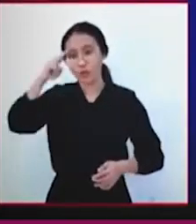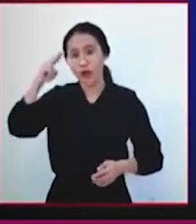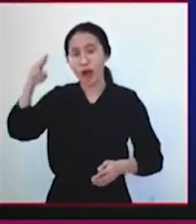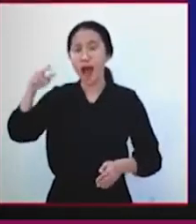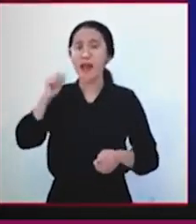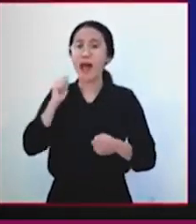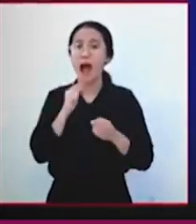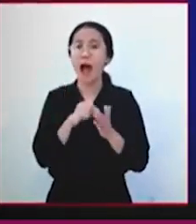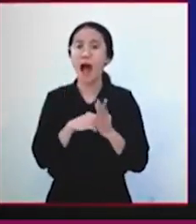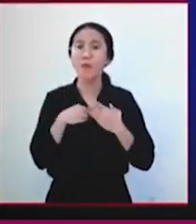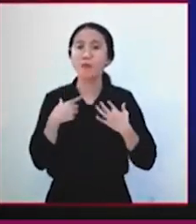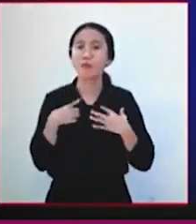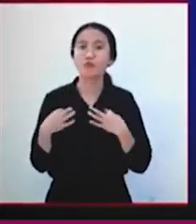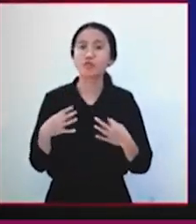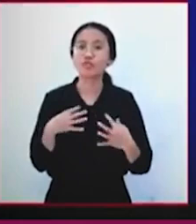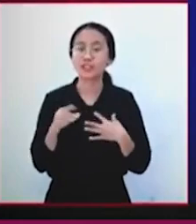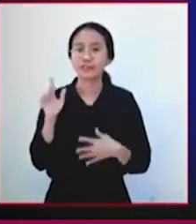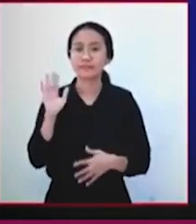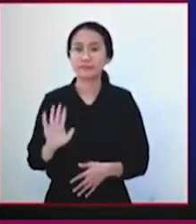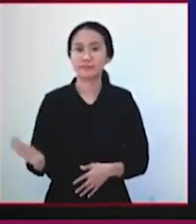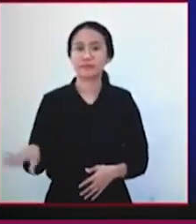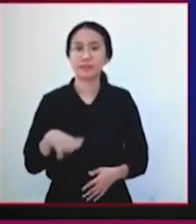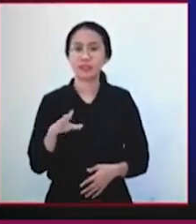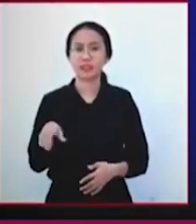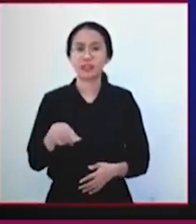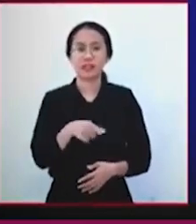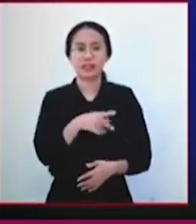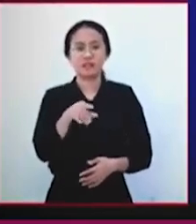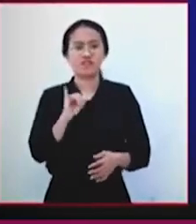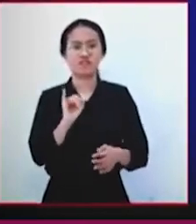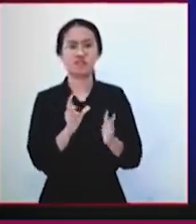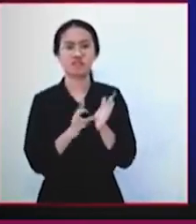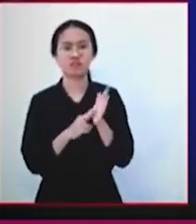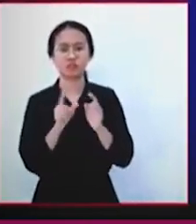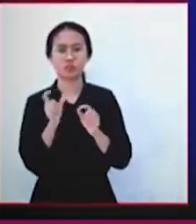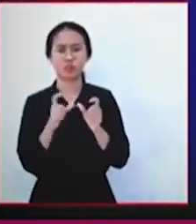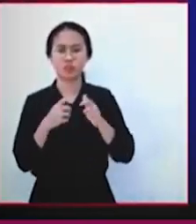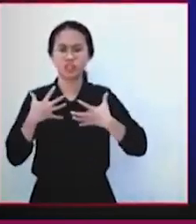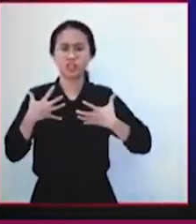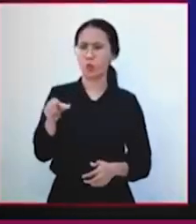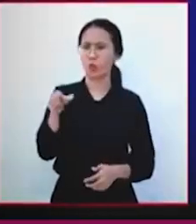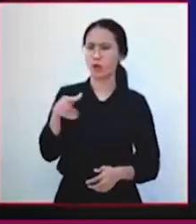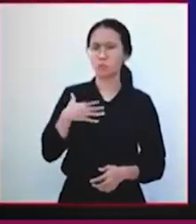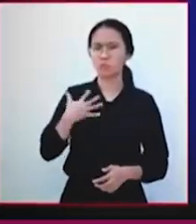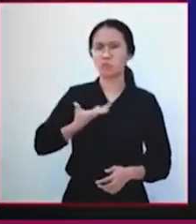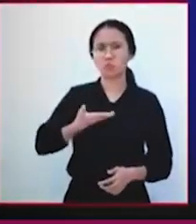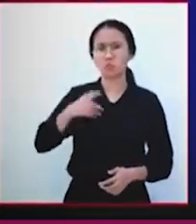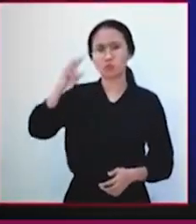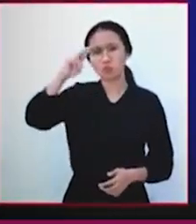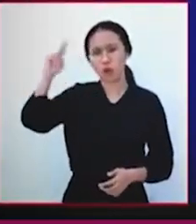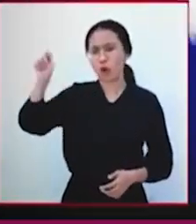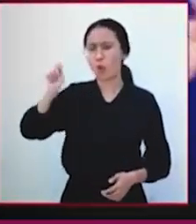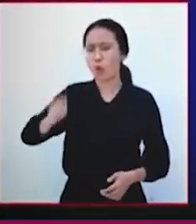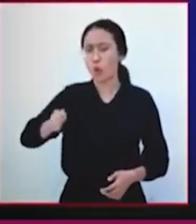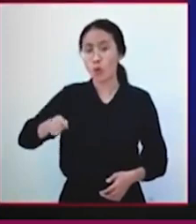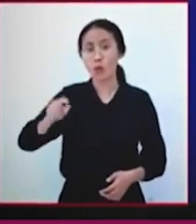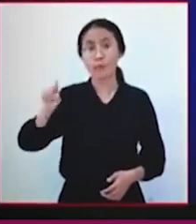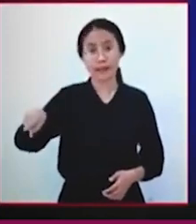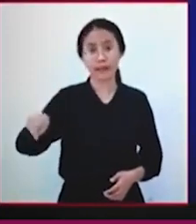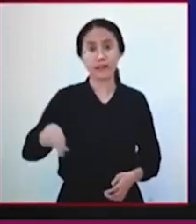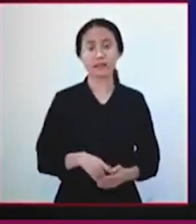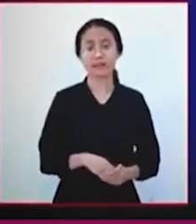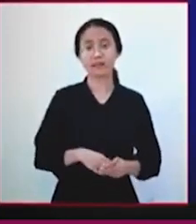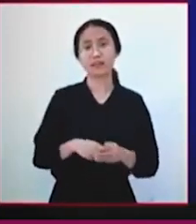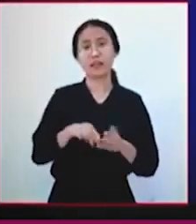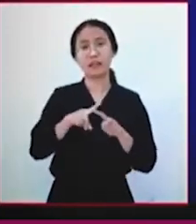Tuhan mengampuni mereka ini tidak cocok dengan maunya Yunus mau nyayur sentuhan hukum mereka tapi karena mereka bertobatlah Tuhan